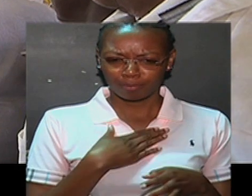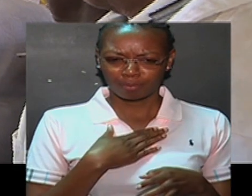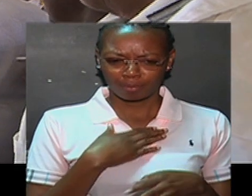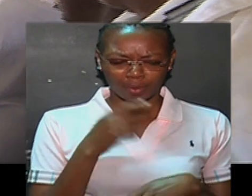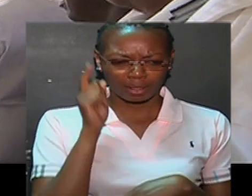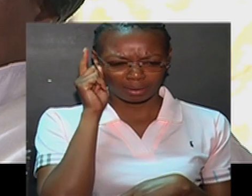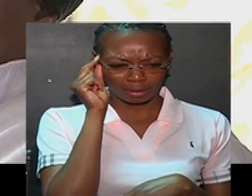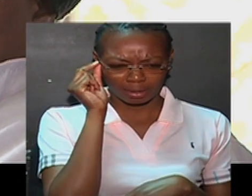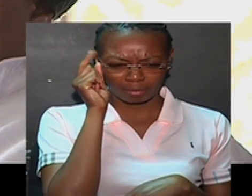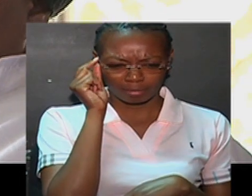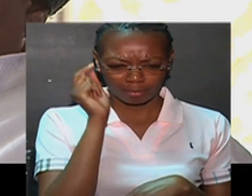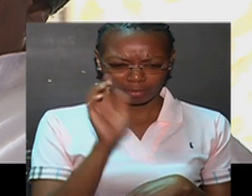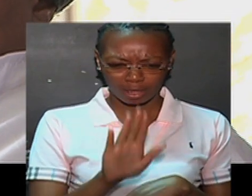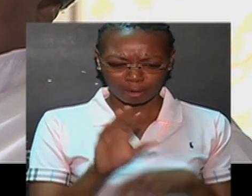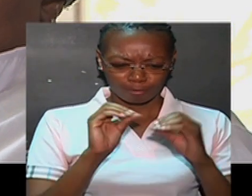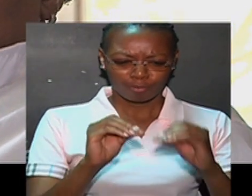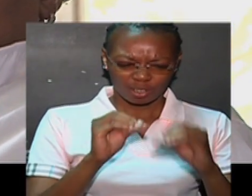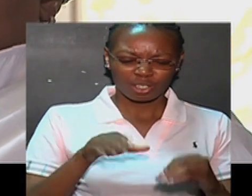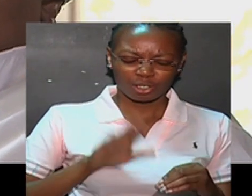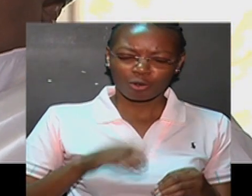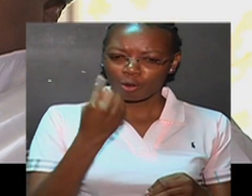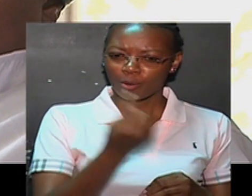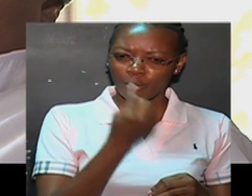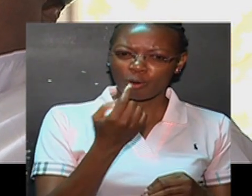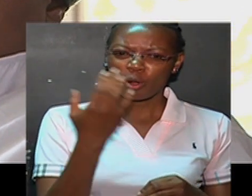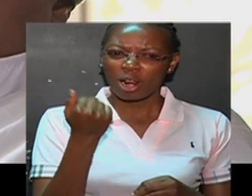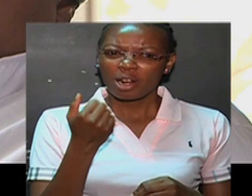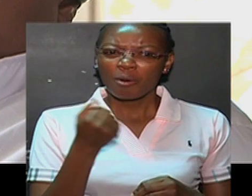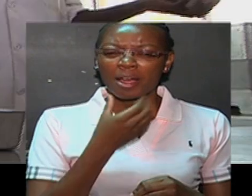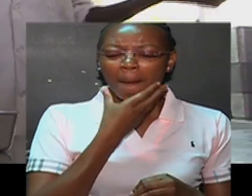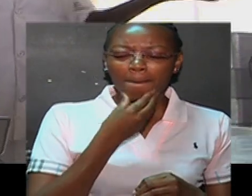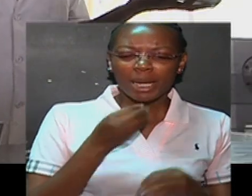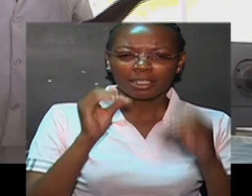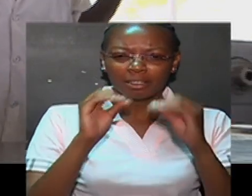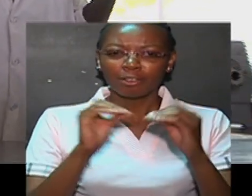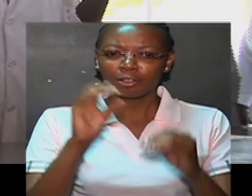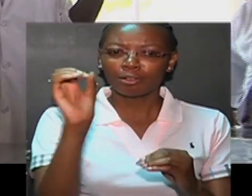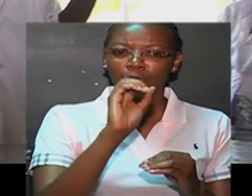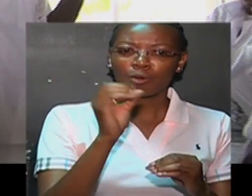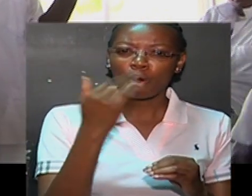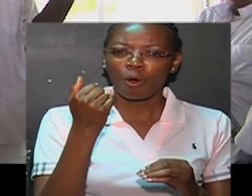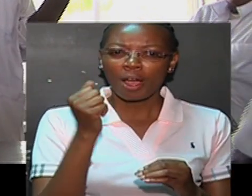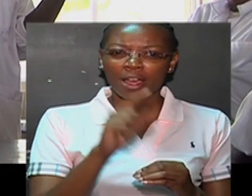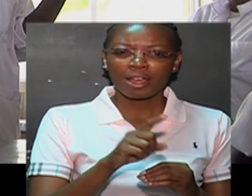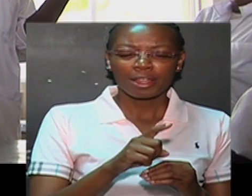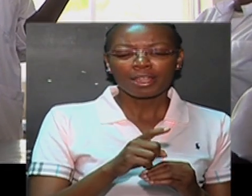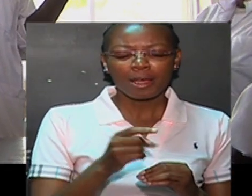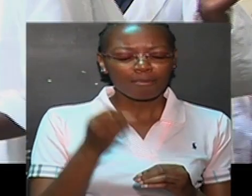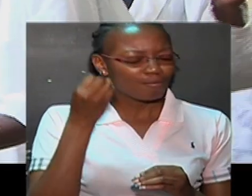mradi ni wa wake peke yao? Kwani waume hawazingatii kilimo ama wanajua mengi kuhusu kilimo